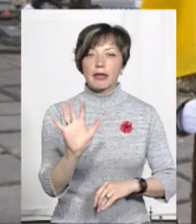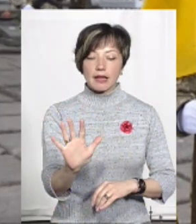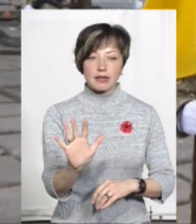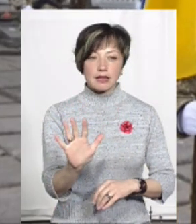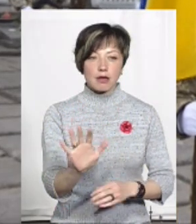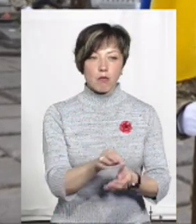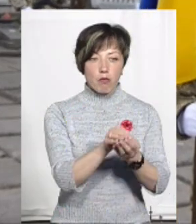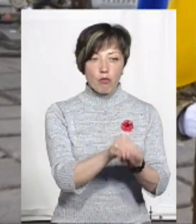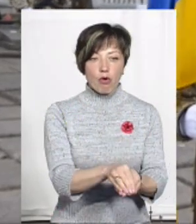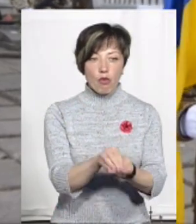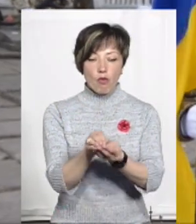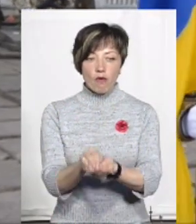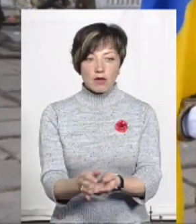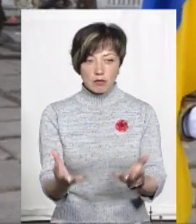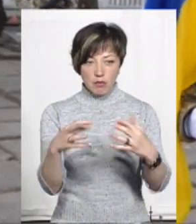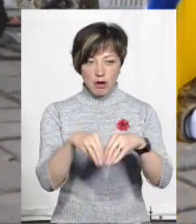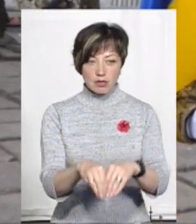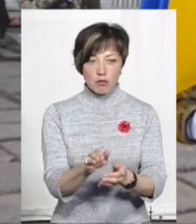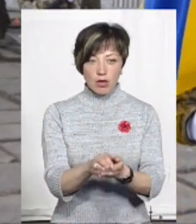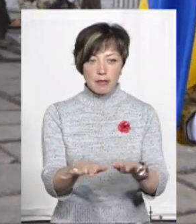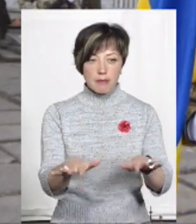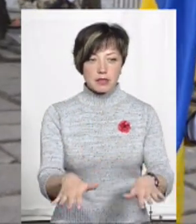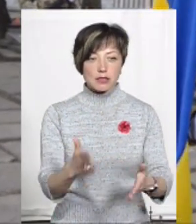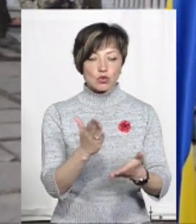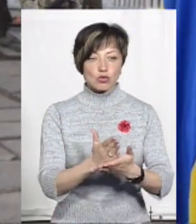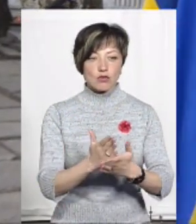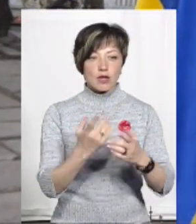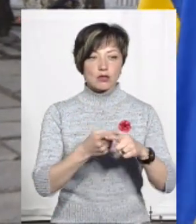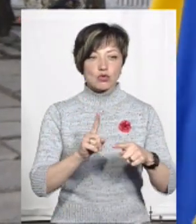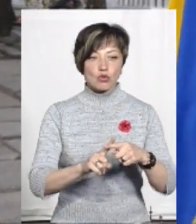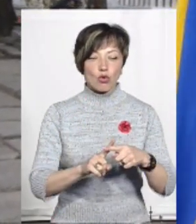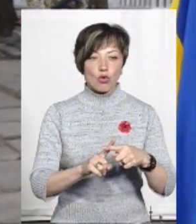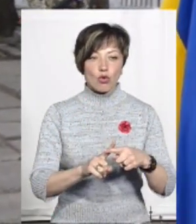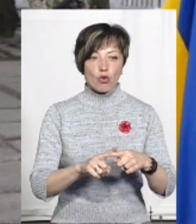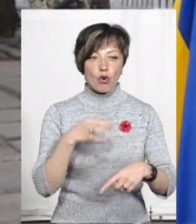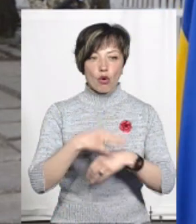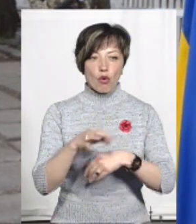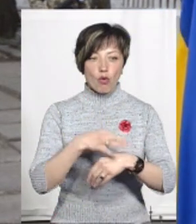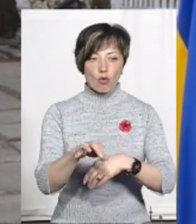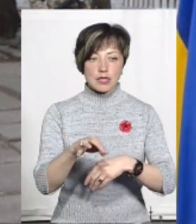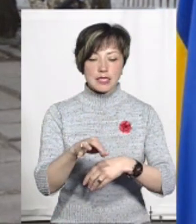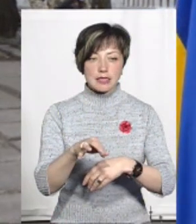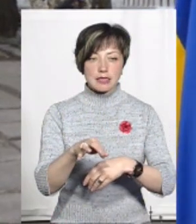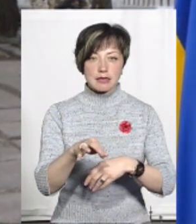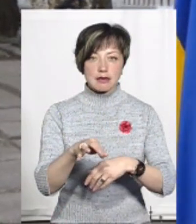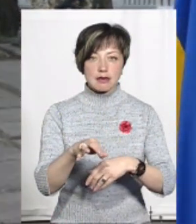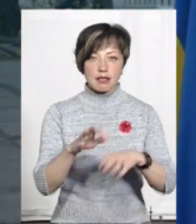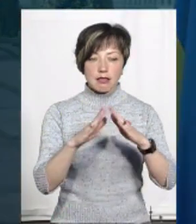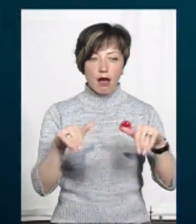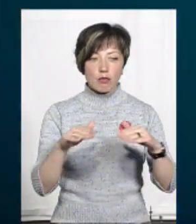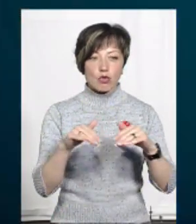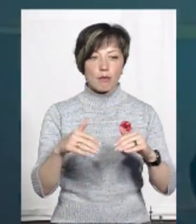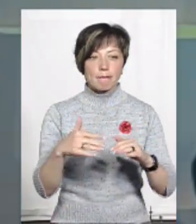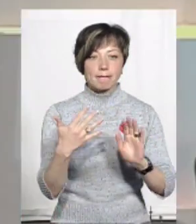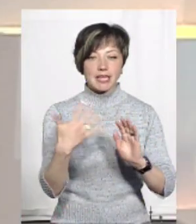65 похованих у братській могилі на місці розташування цього концтабору